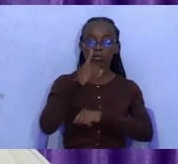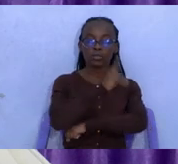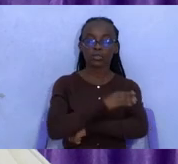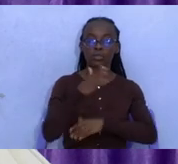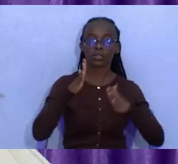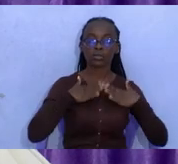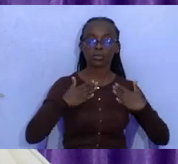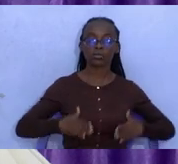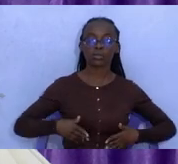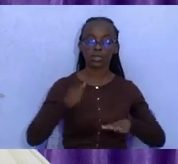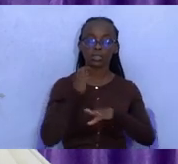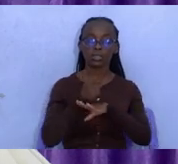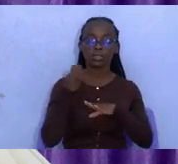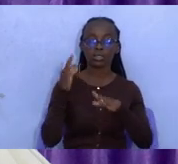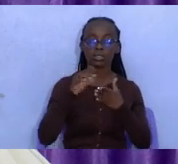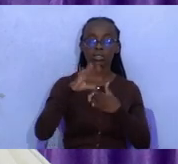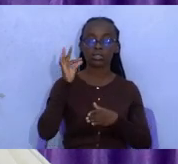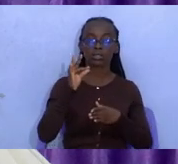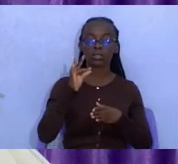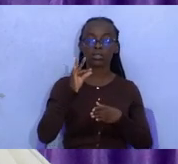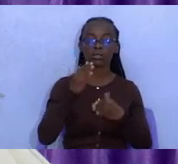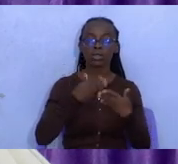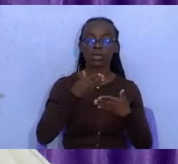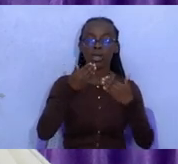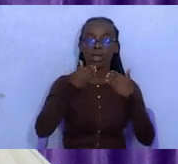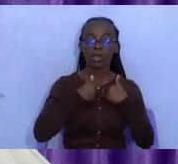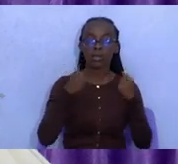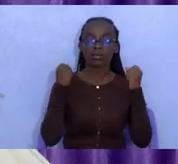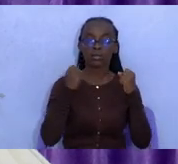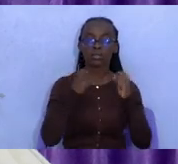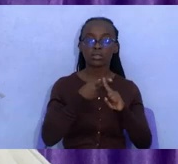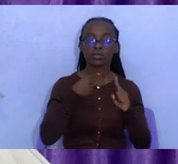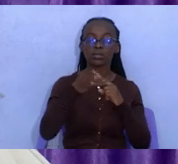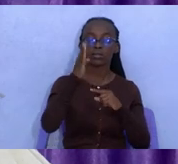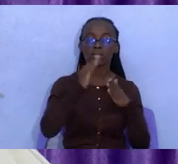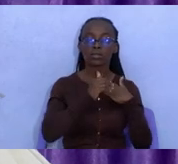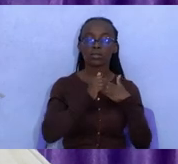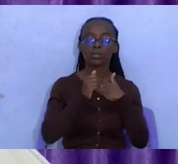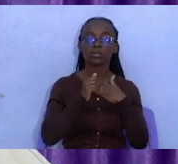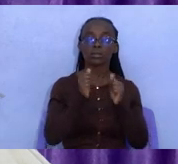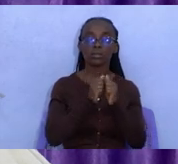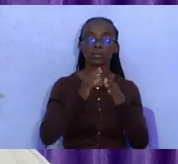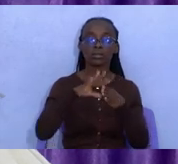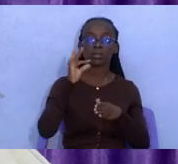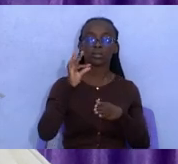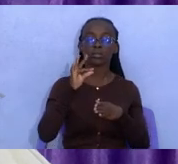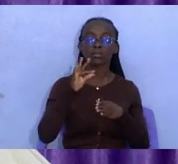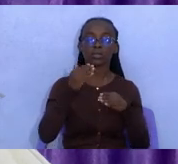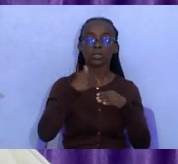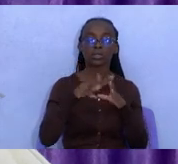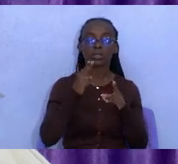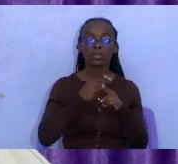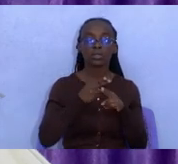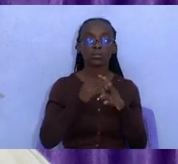hekalu la Roho Mtakatifu. Pokea neema mpya, pokea nguvu za Mungu, ukaelekezwe na Roho wa Mungu katika jina